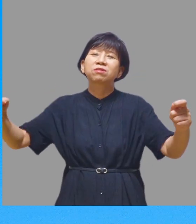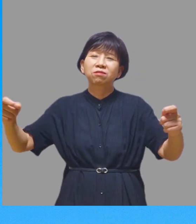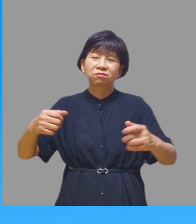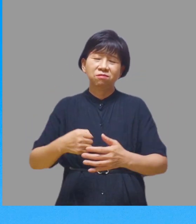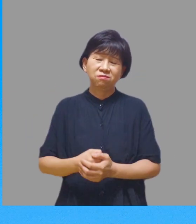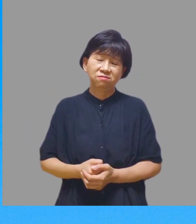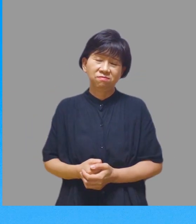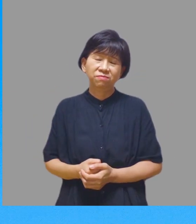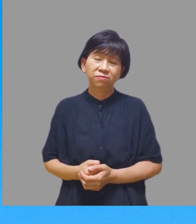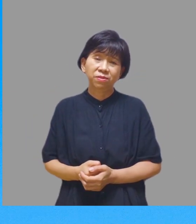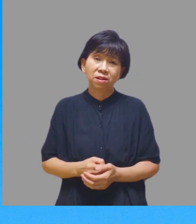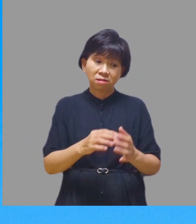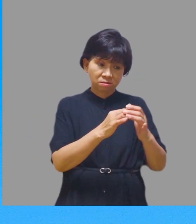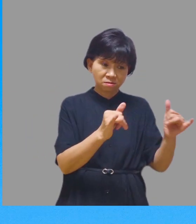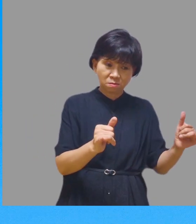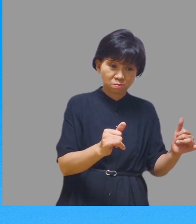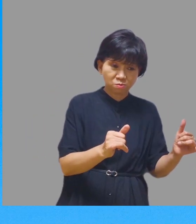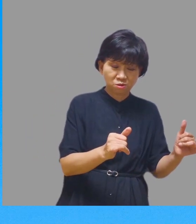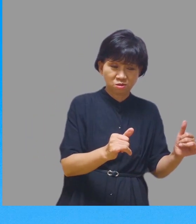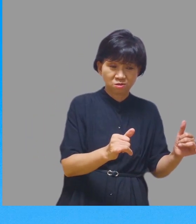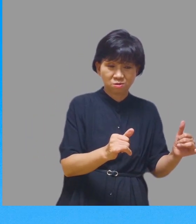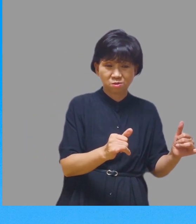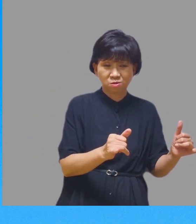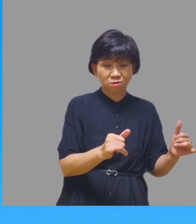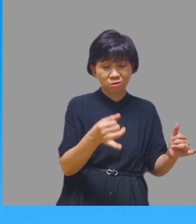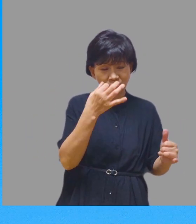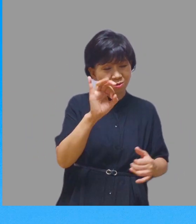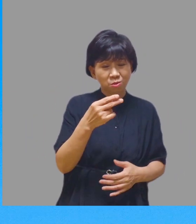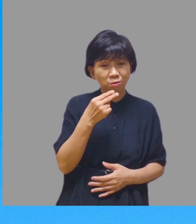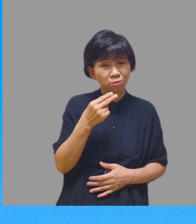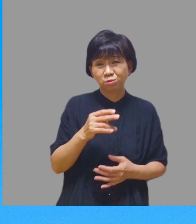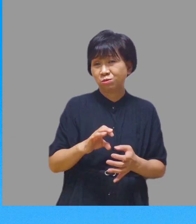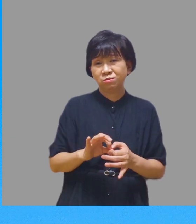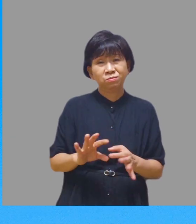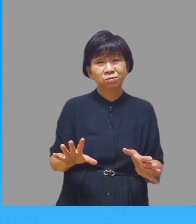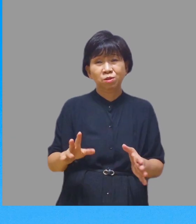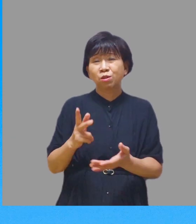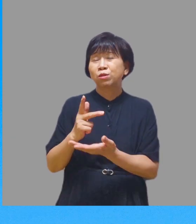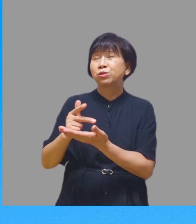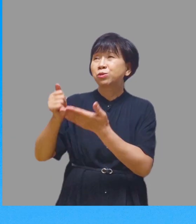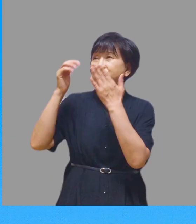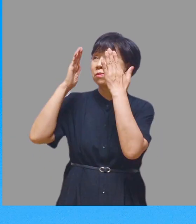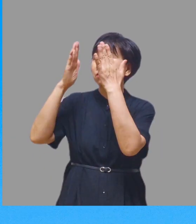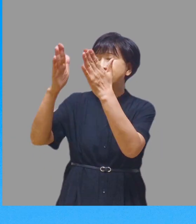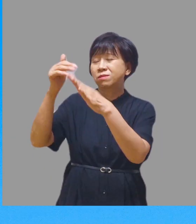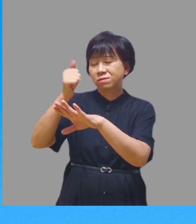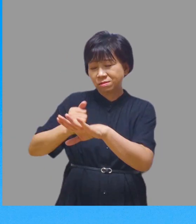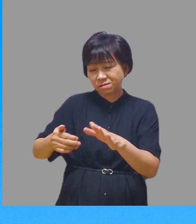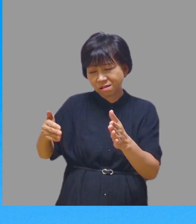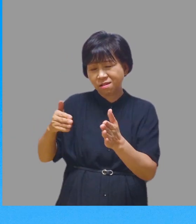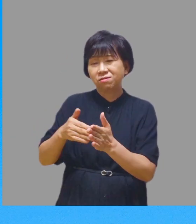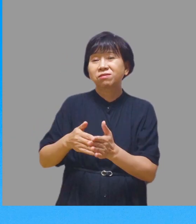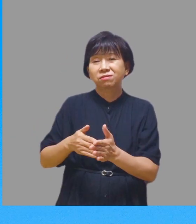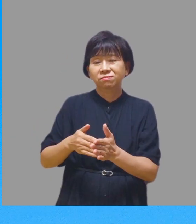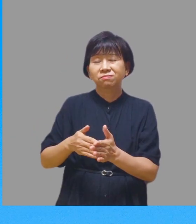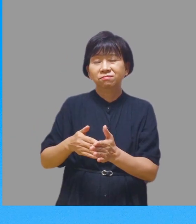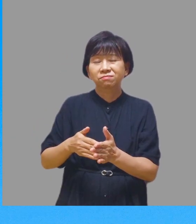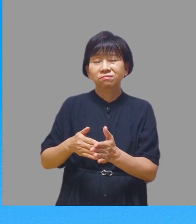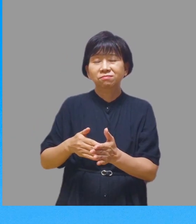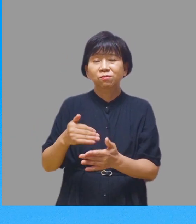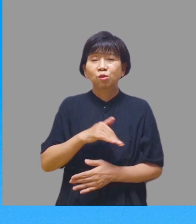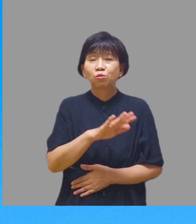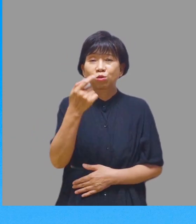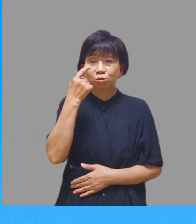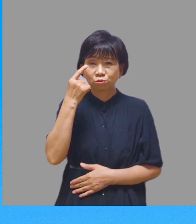사람들이 알아주지 않아도 주님이 준비하신 상을 바라볼 때 끝까지 달려갈 수 있습니다. 맞습니다. 우리의